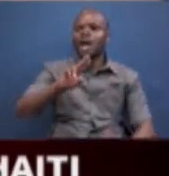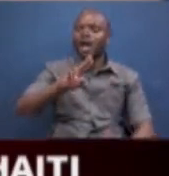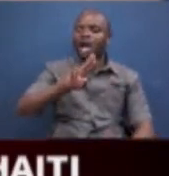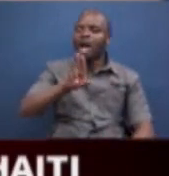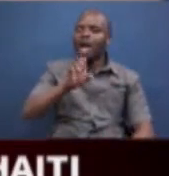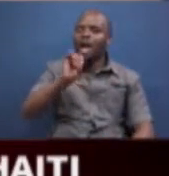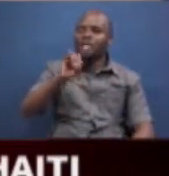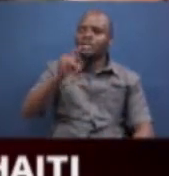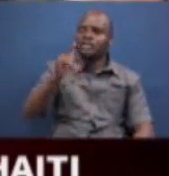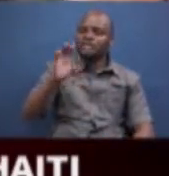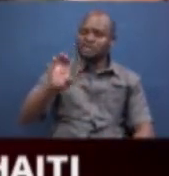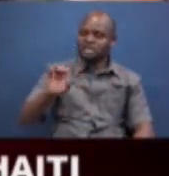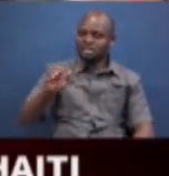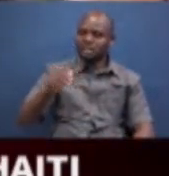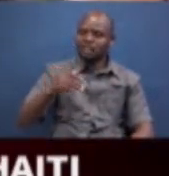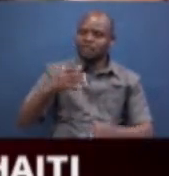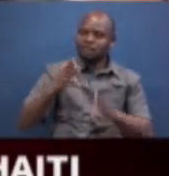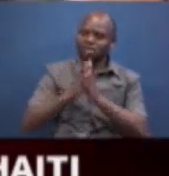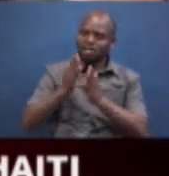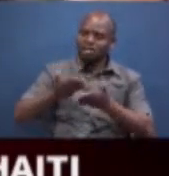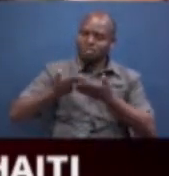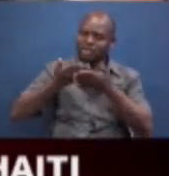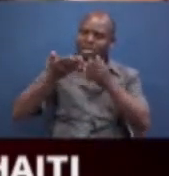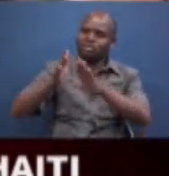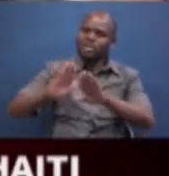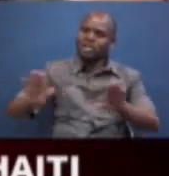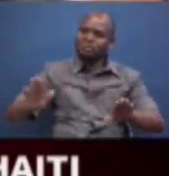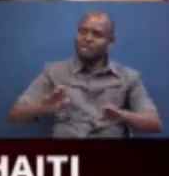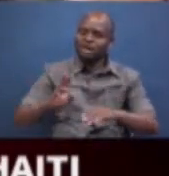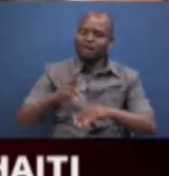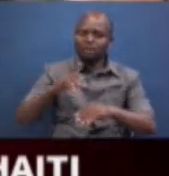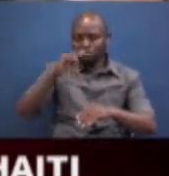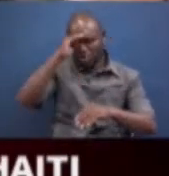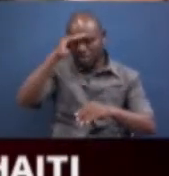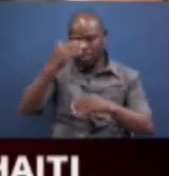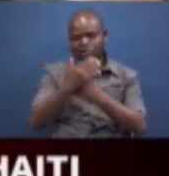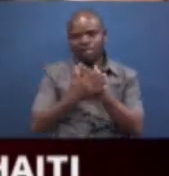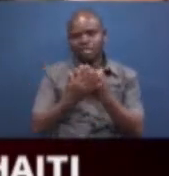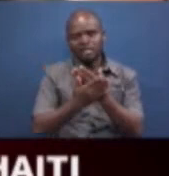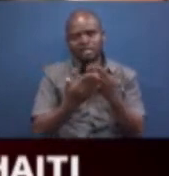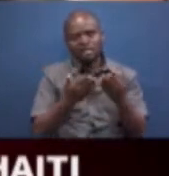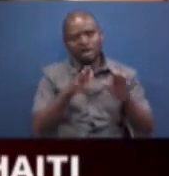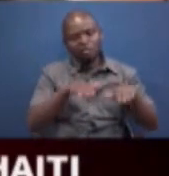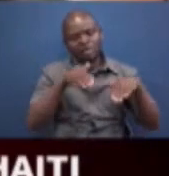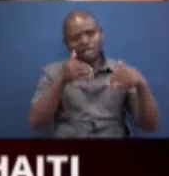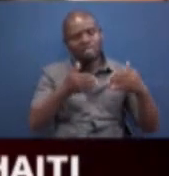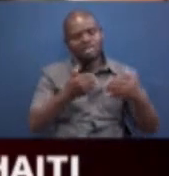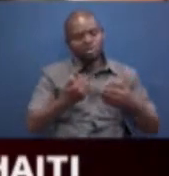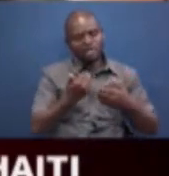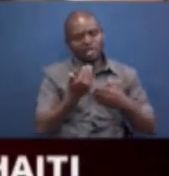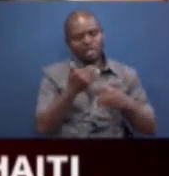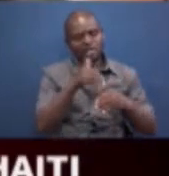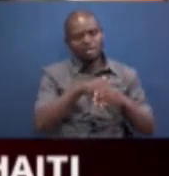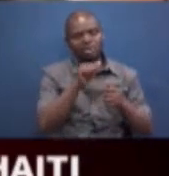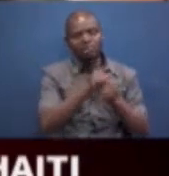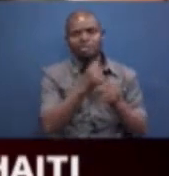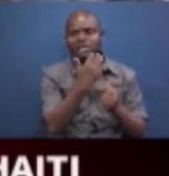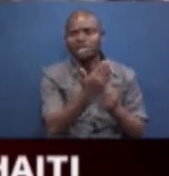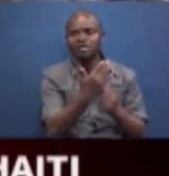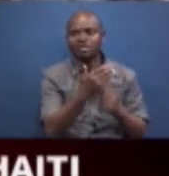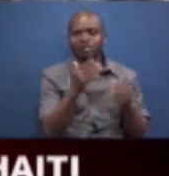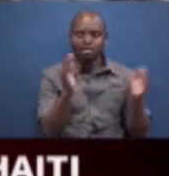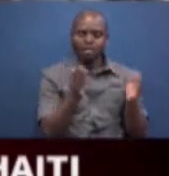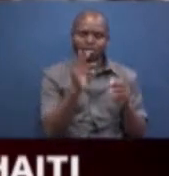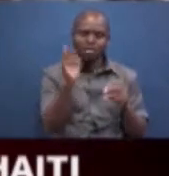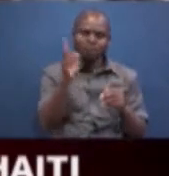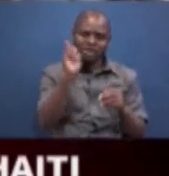Azimio hilo pia liliunga mkono wito wa msaada wa usalama wa polisi wa nchi hiyo. Baraza hilo lenye wanachama 15